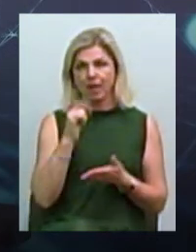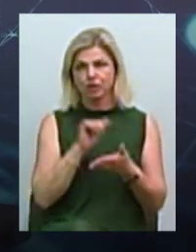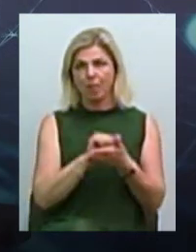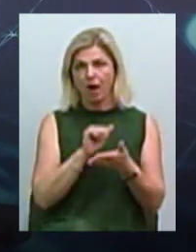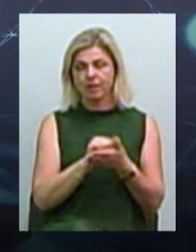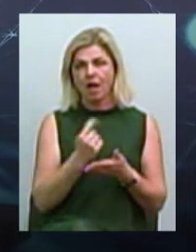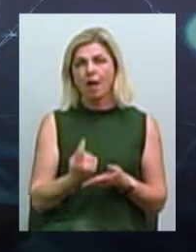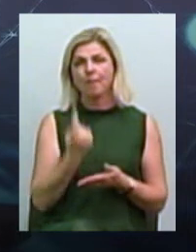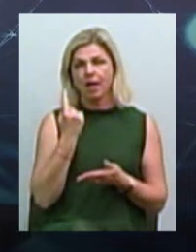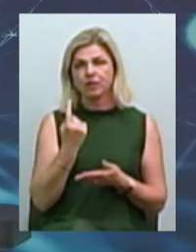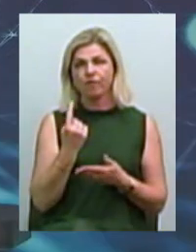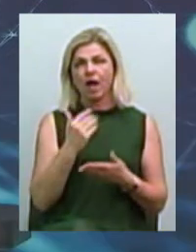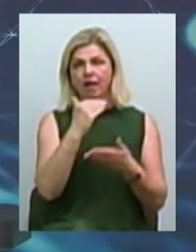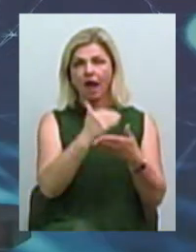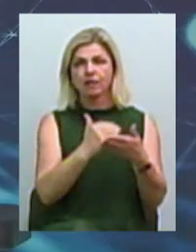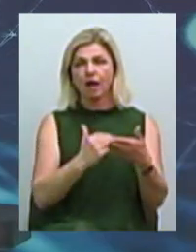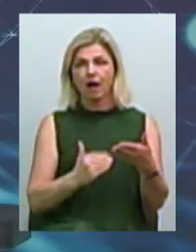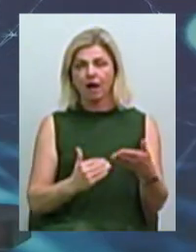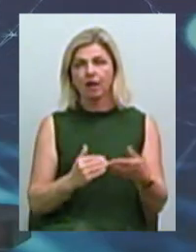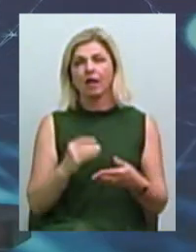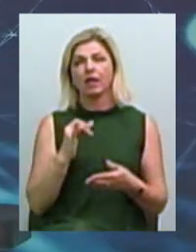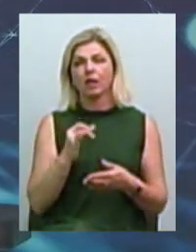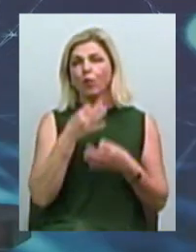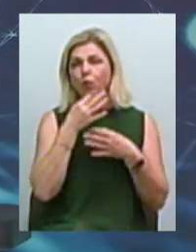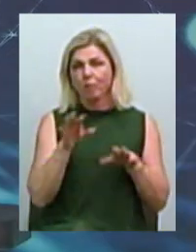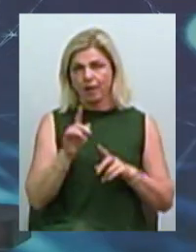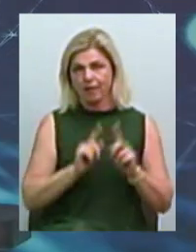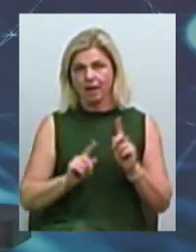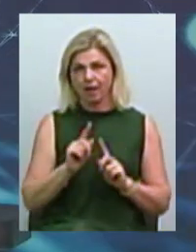на перших рядках при любій нараді.